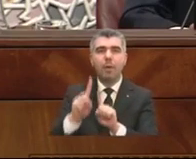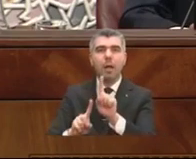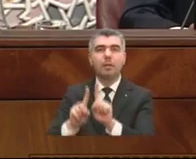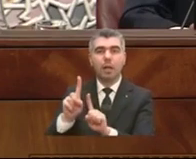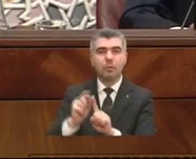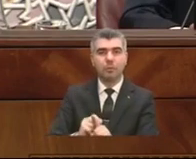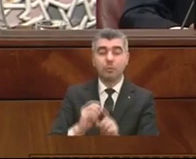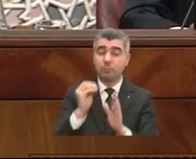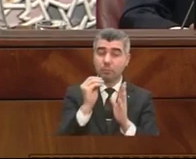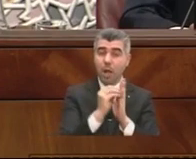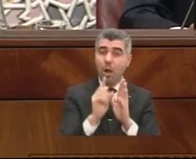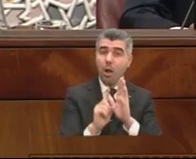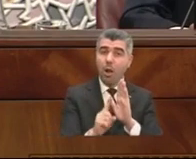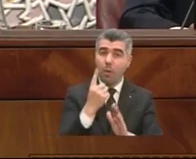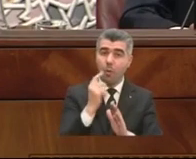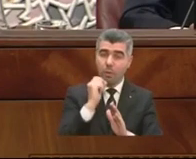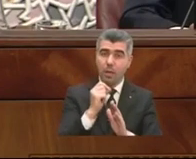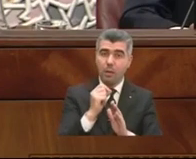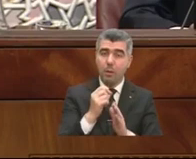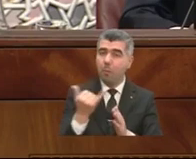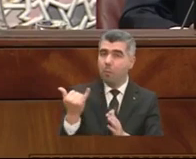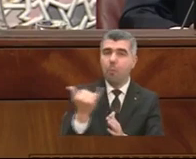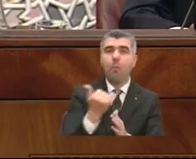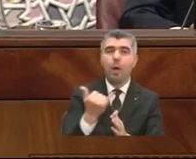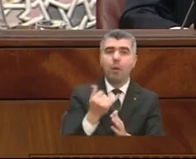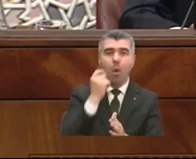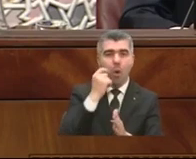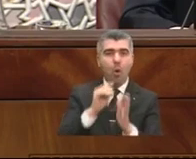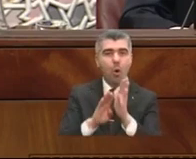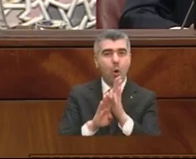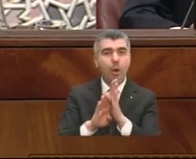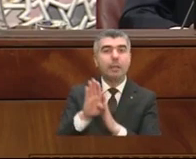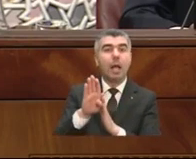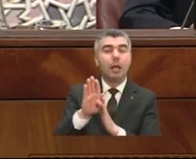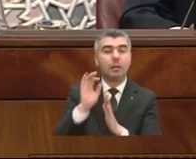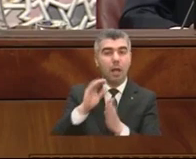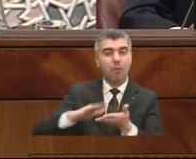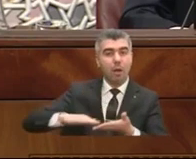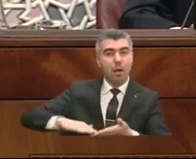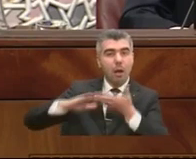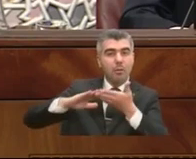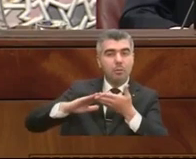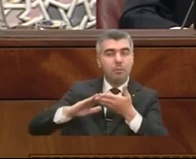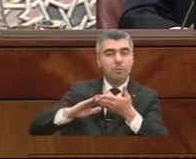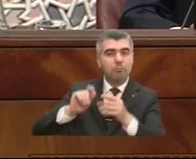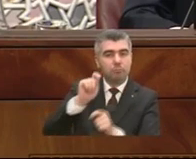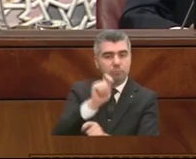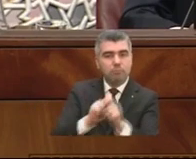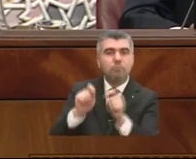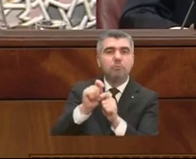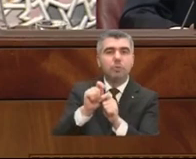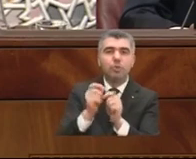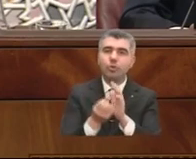وفي مقدمتها حماية منظومة حقوق الإنسان والنهوض بها والإسهام في